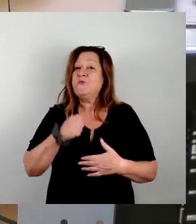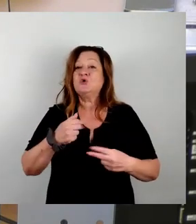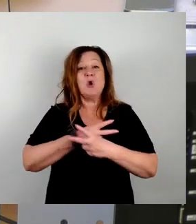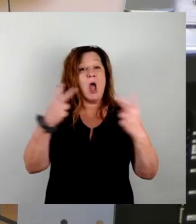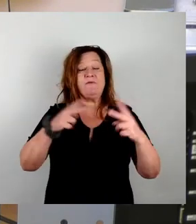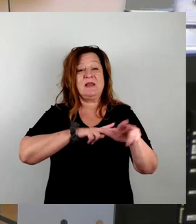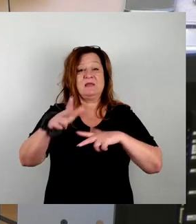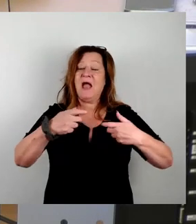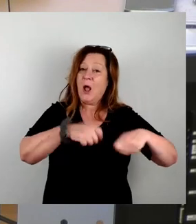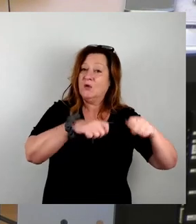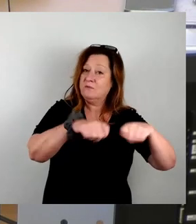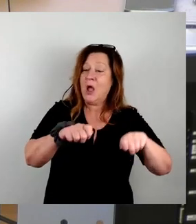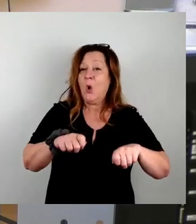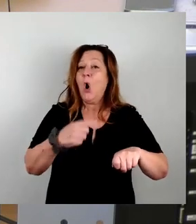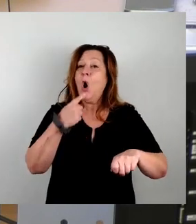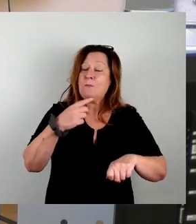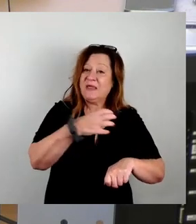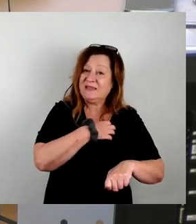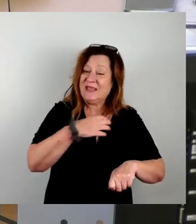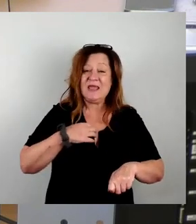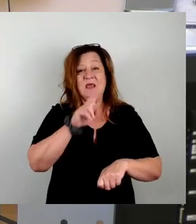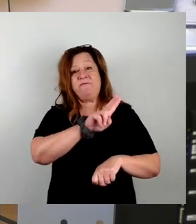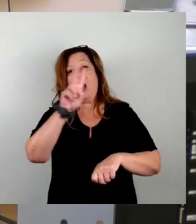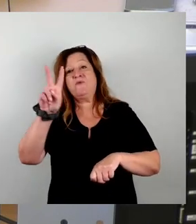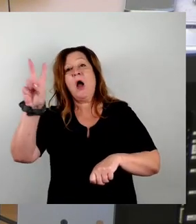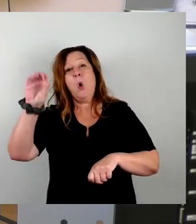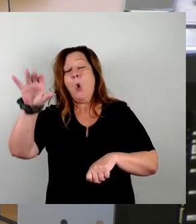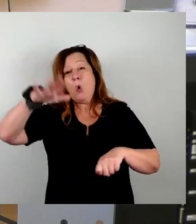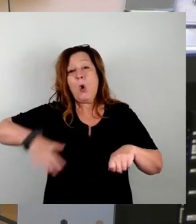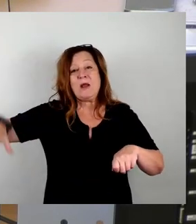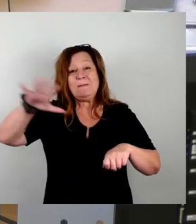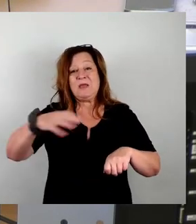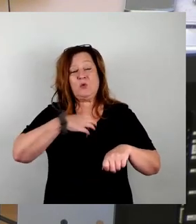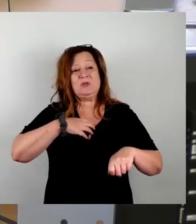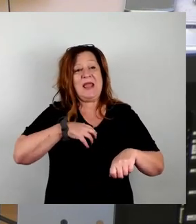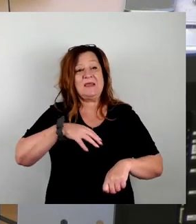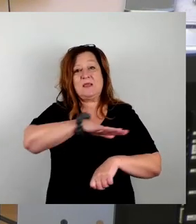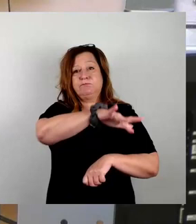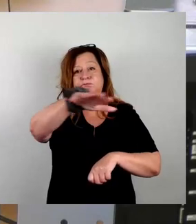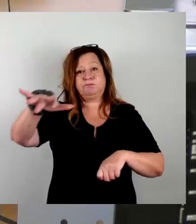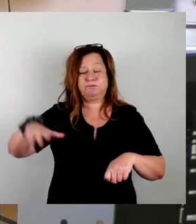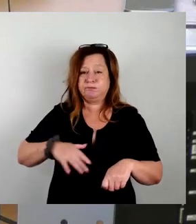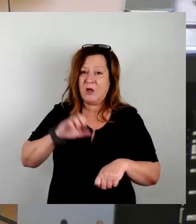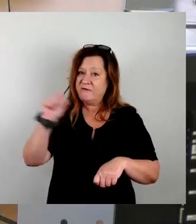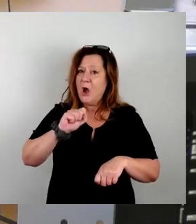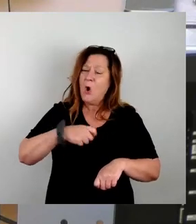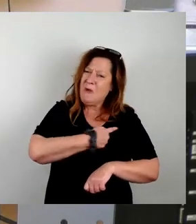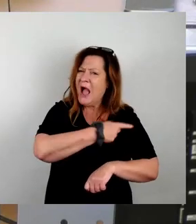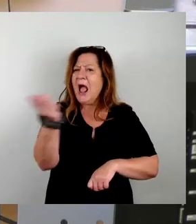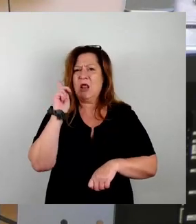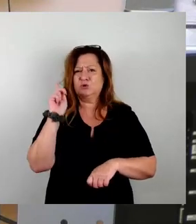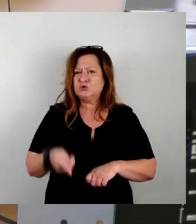in Dresden, im VVO-Gebiet und in Dresden in den Randlagen, damit alle mitgenommen werden und damit niemand abgehängt